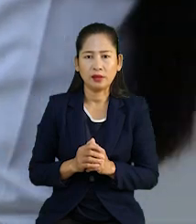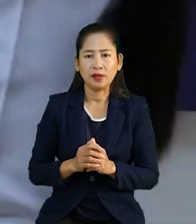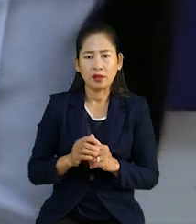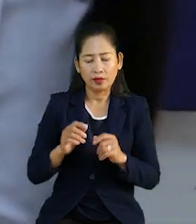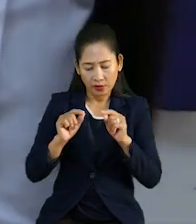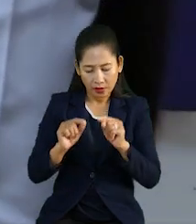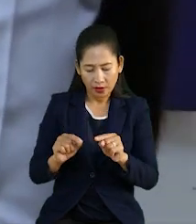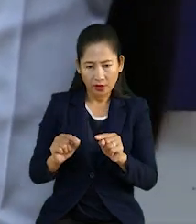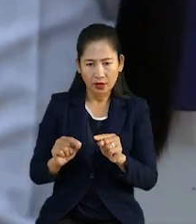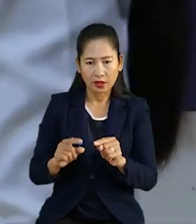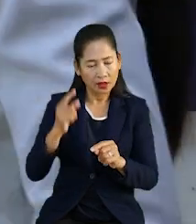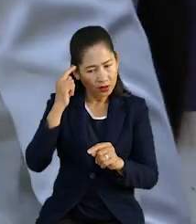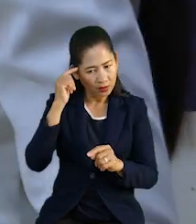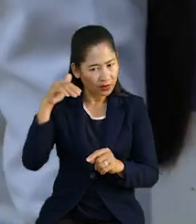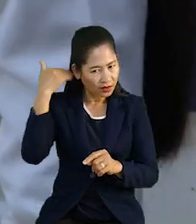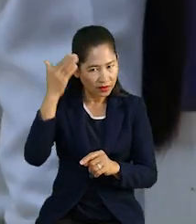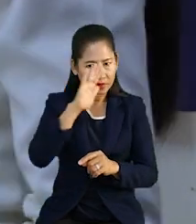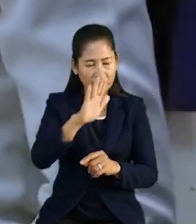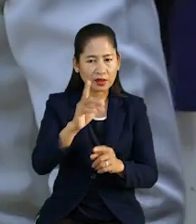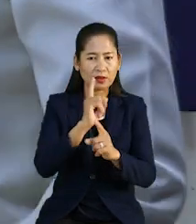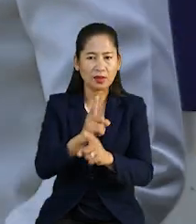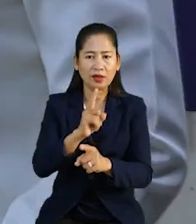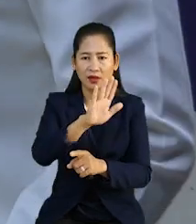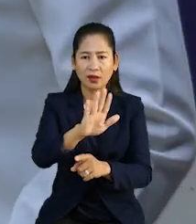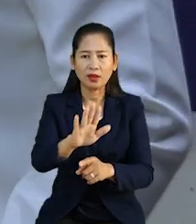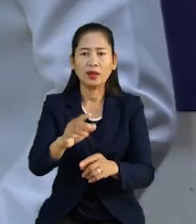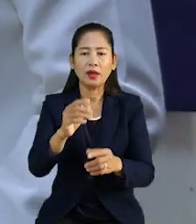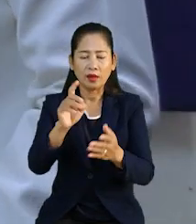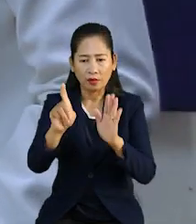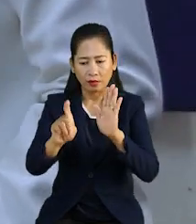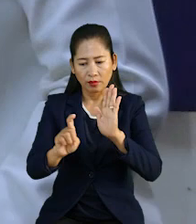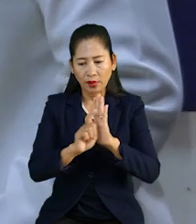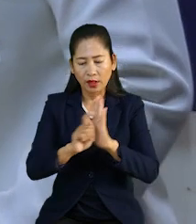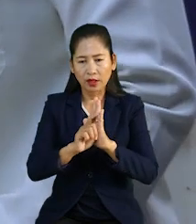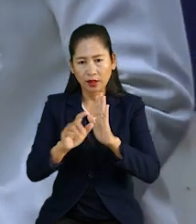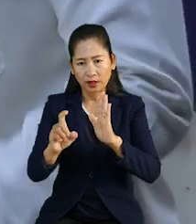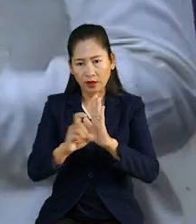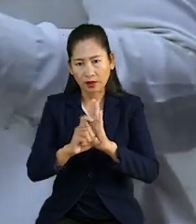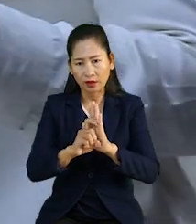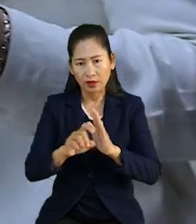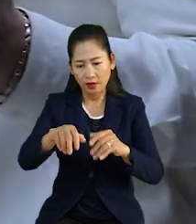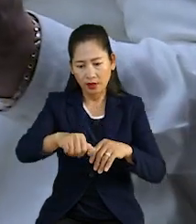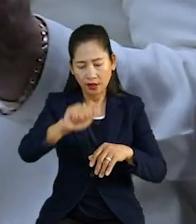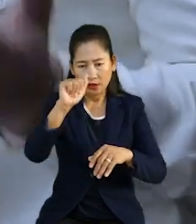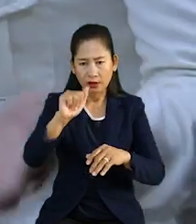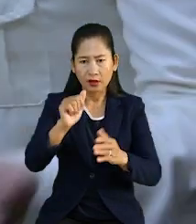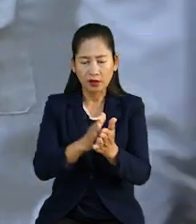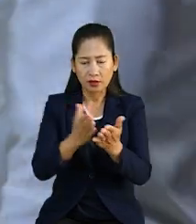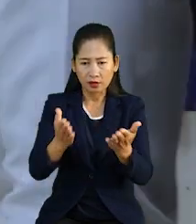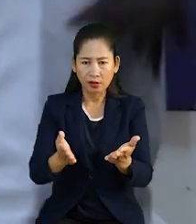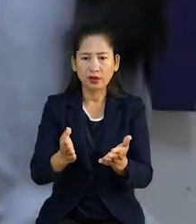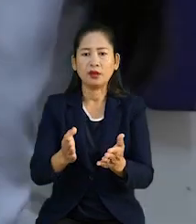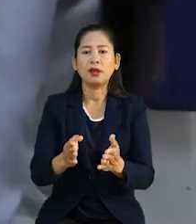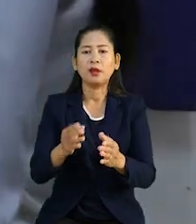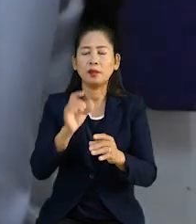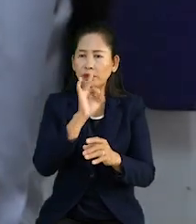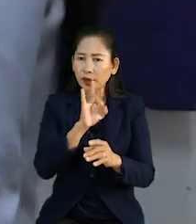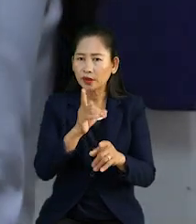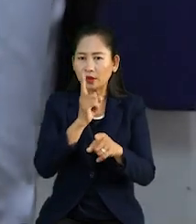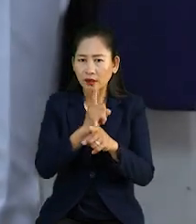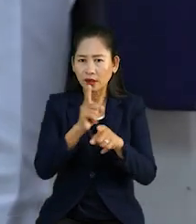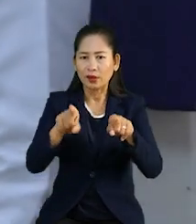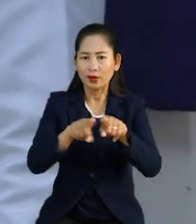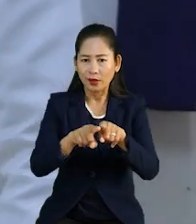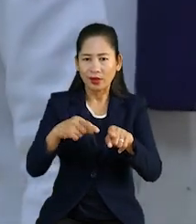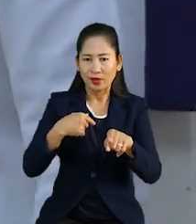Một đo tì này, nhạc rưu sân khâm tha chậm lời để con côn bàn kẹn niên nơi lửa cả đá. Chân nguồn rưu mùi con nơi nông xịu khớ. Và có chia